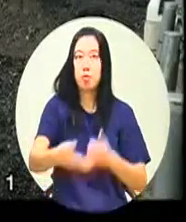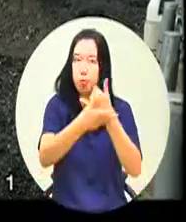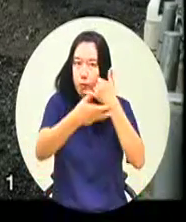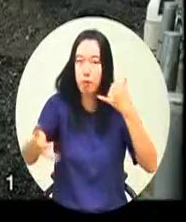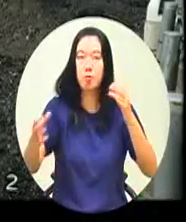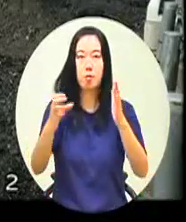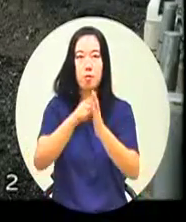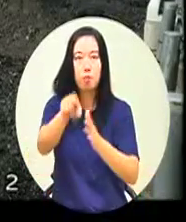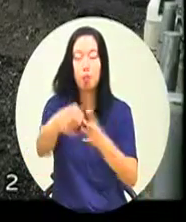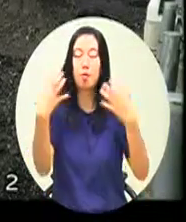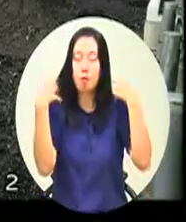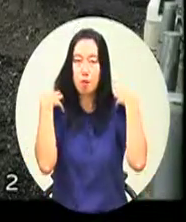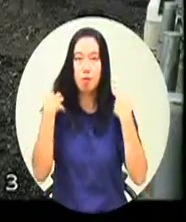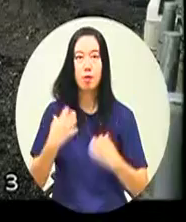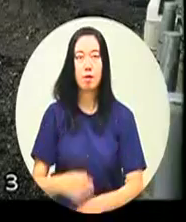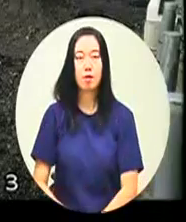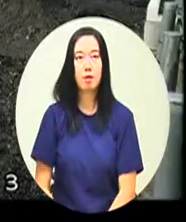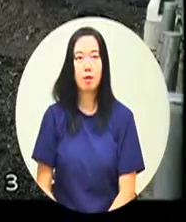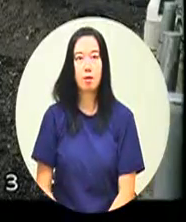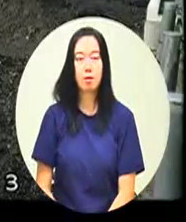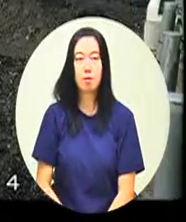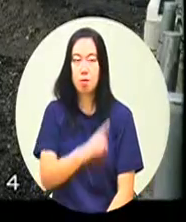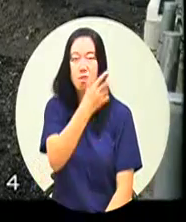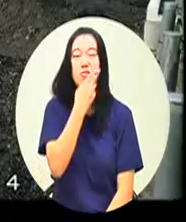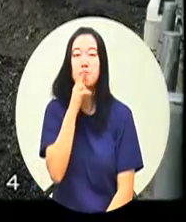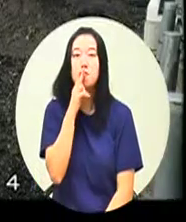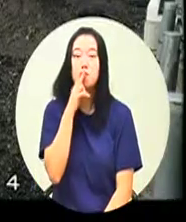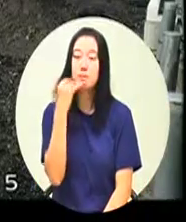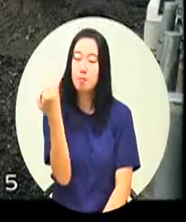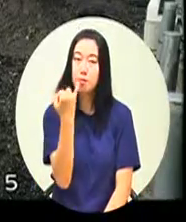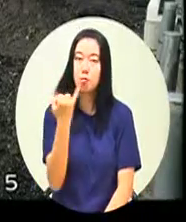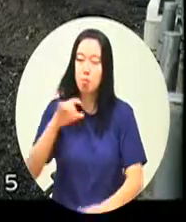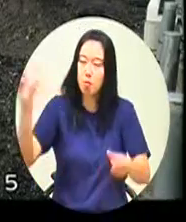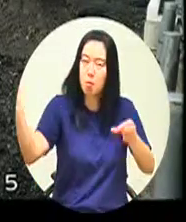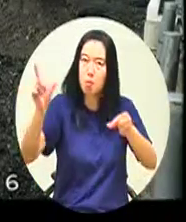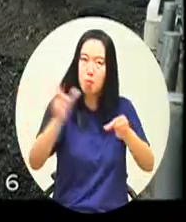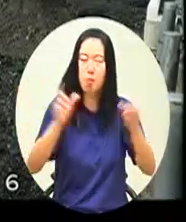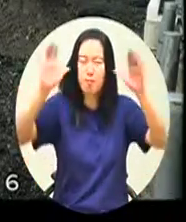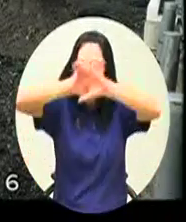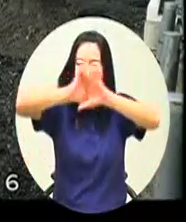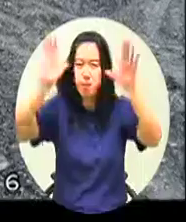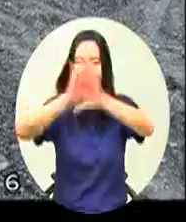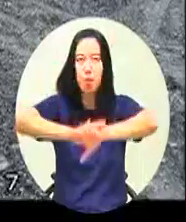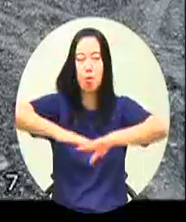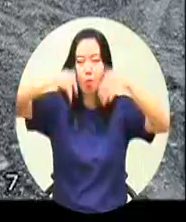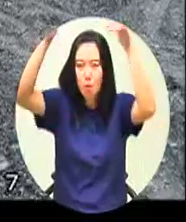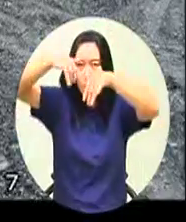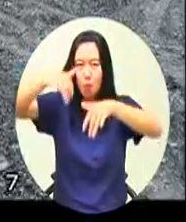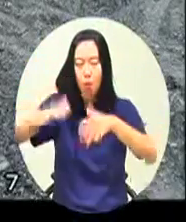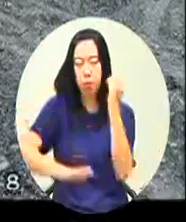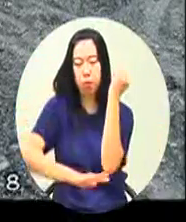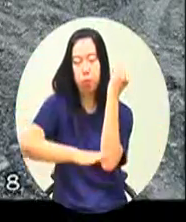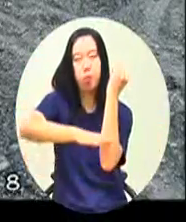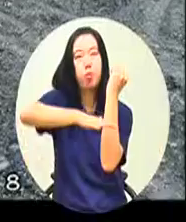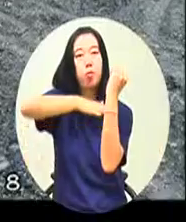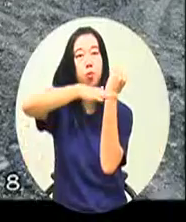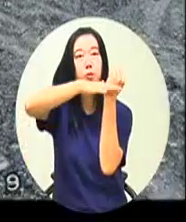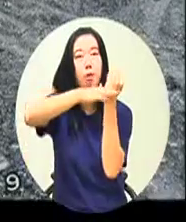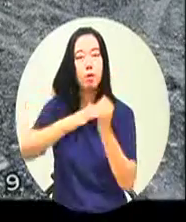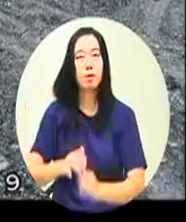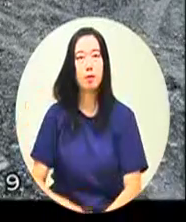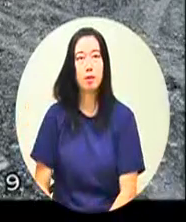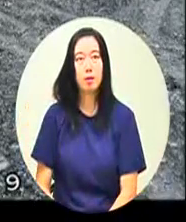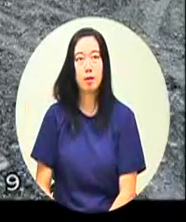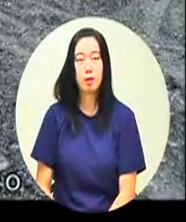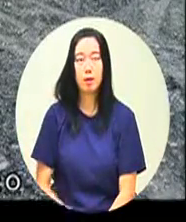的。迄天梅子台风迄暝啊，伫咧淹水啊，伊水吼，但伫淹呢，水